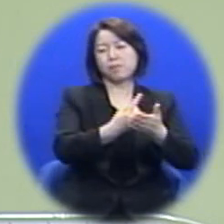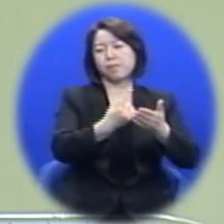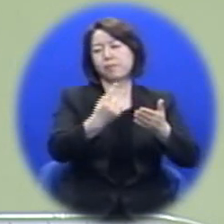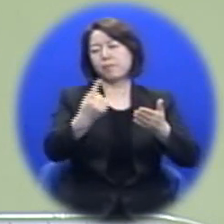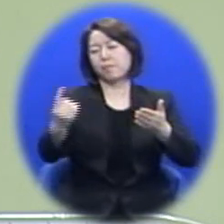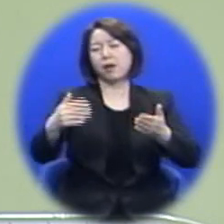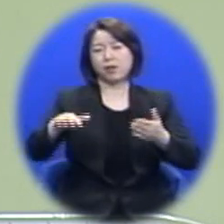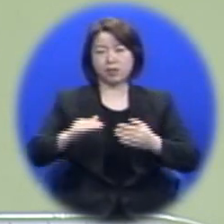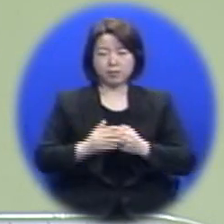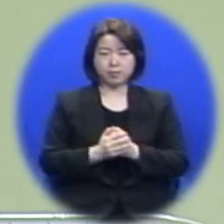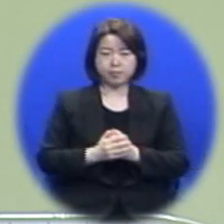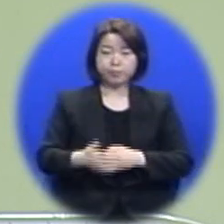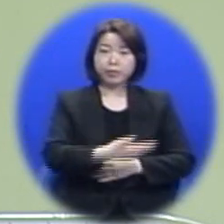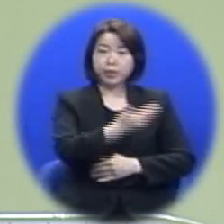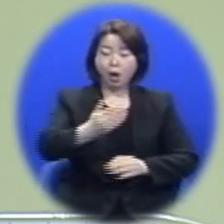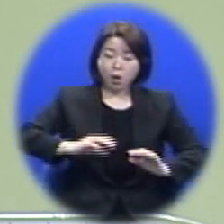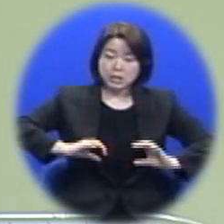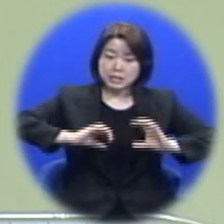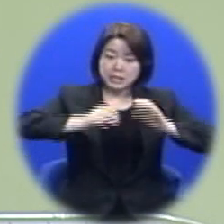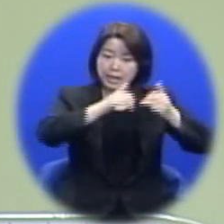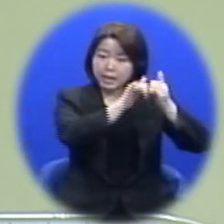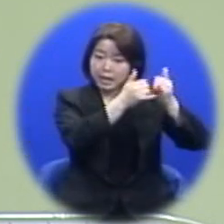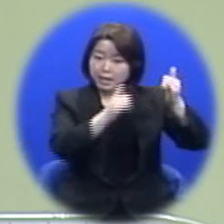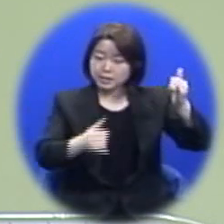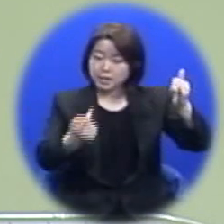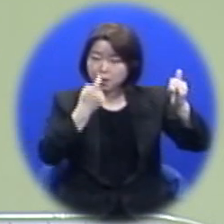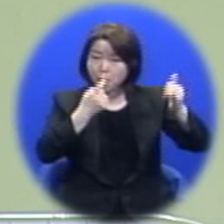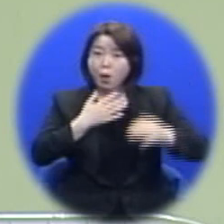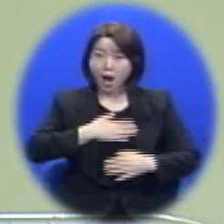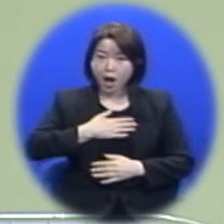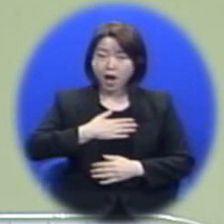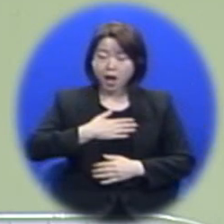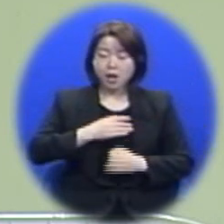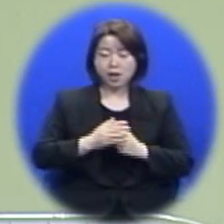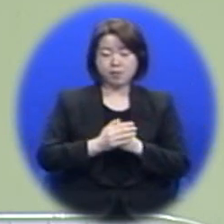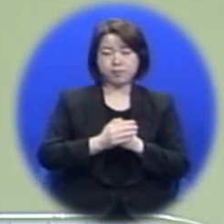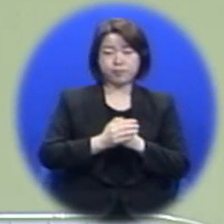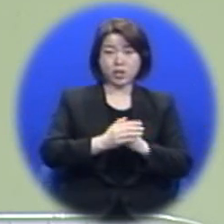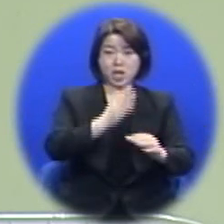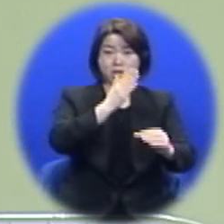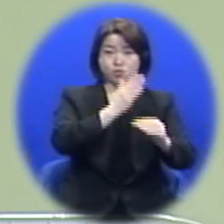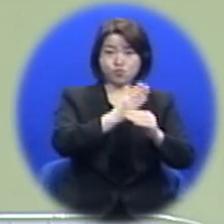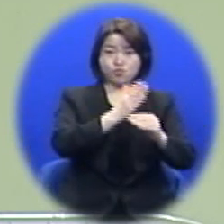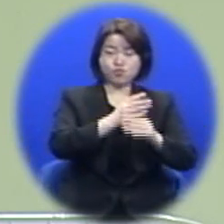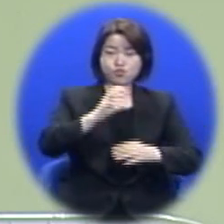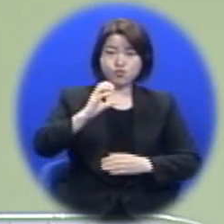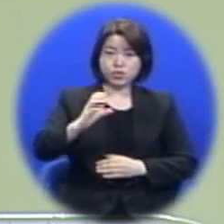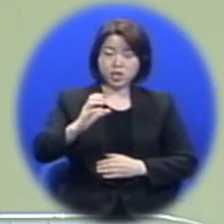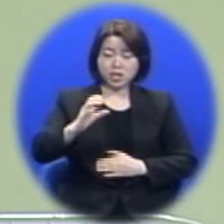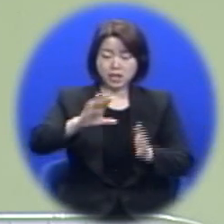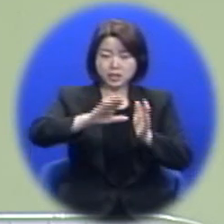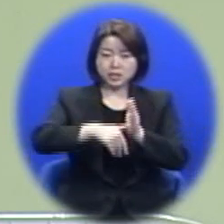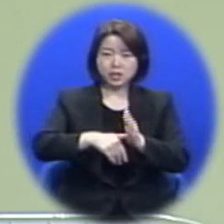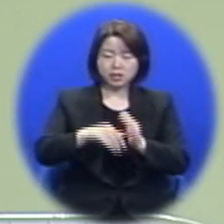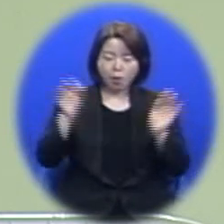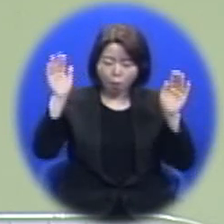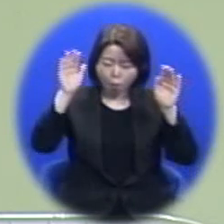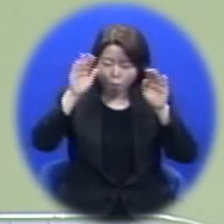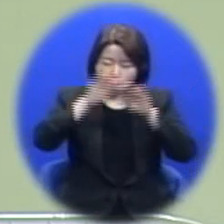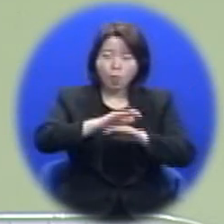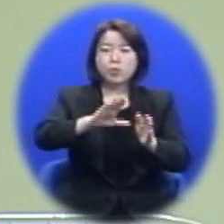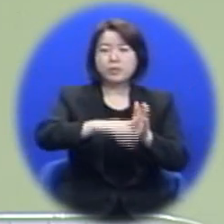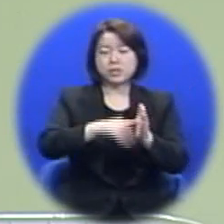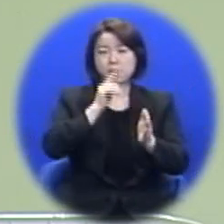여러분 세계사를 배우셔서 알겠지만 중세시대를 암흑 시대 라고 말합니다 그